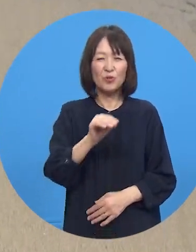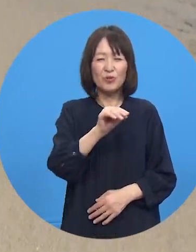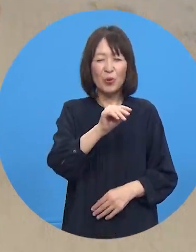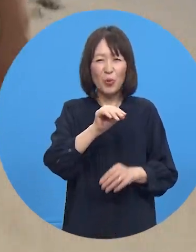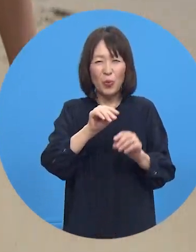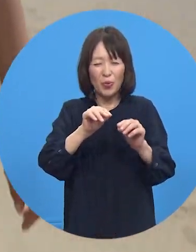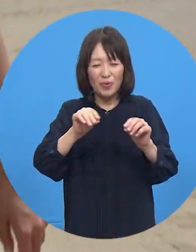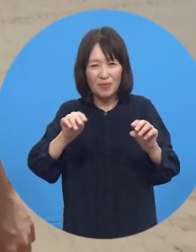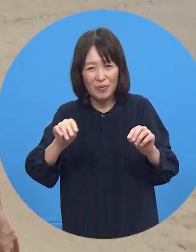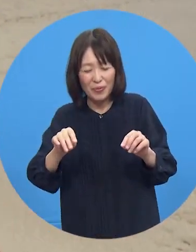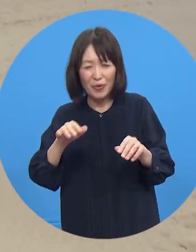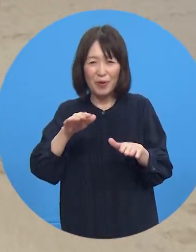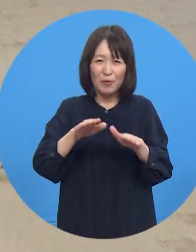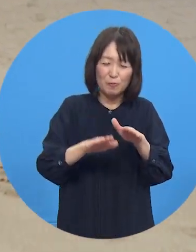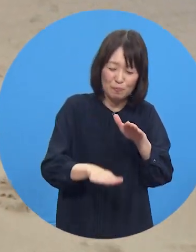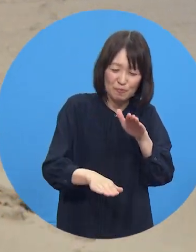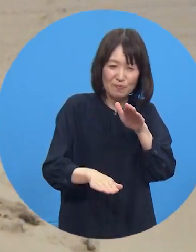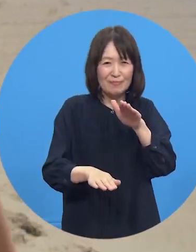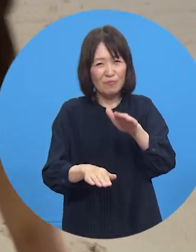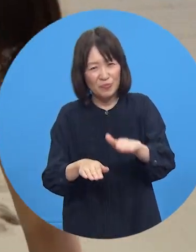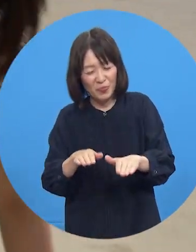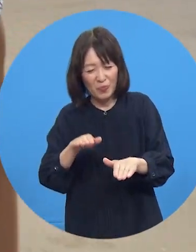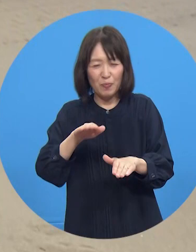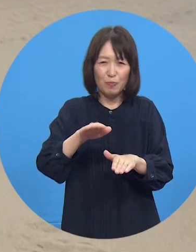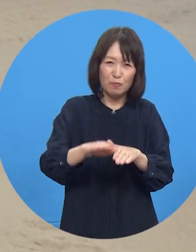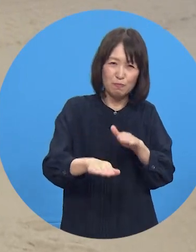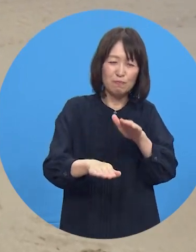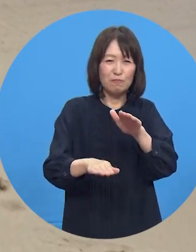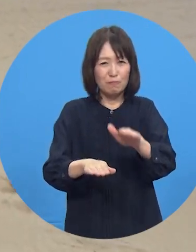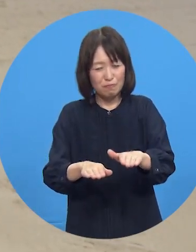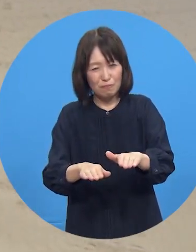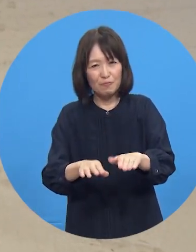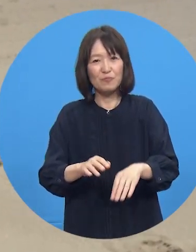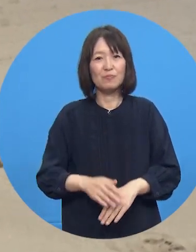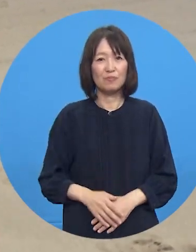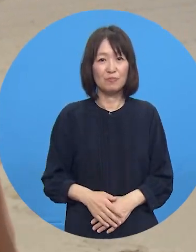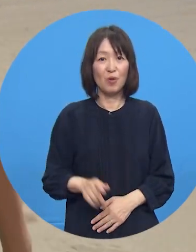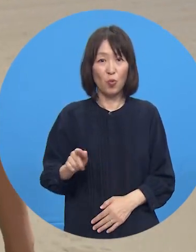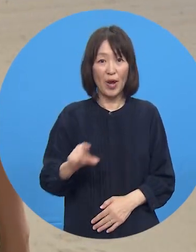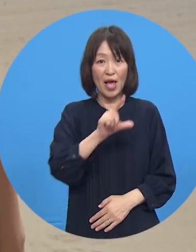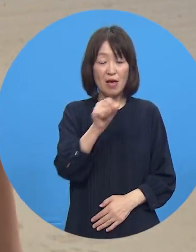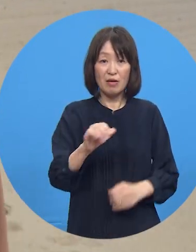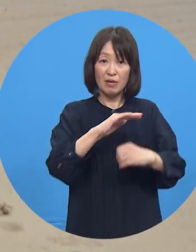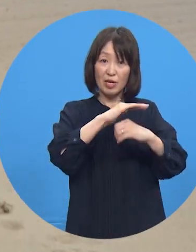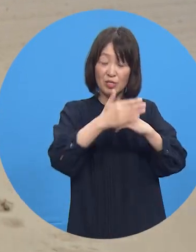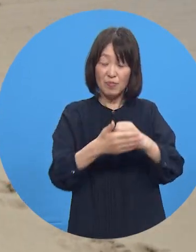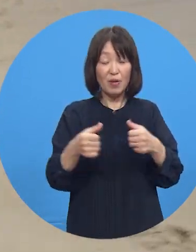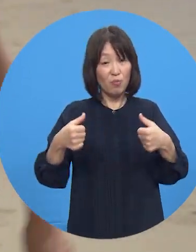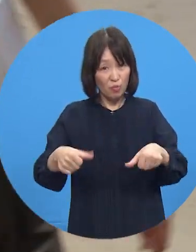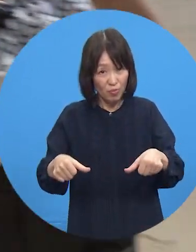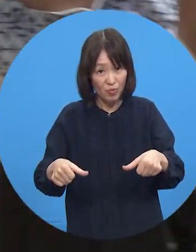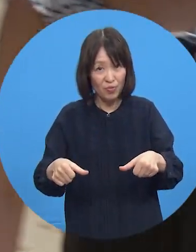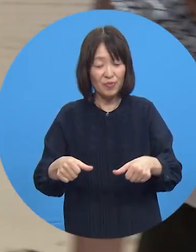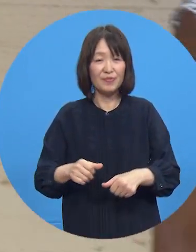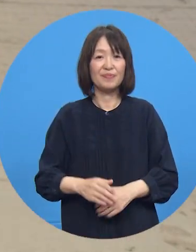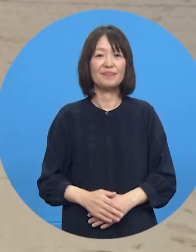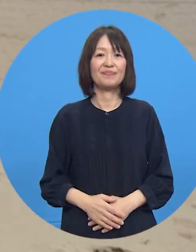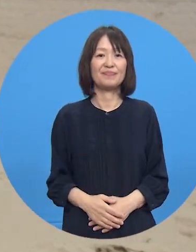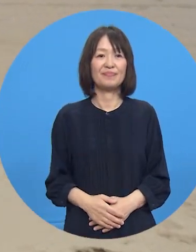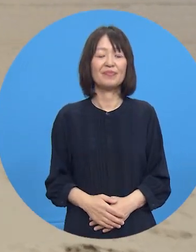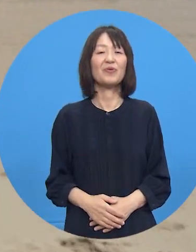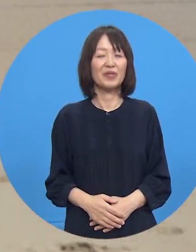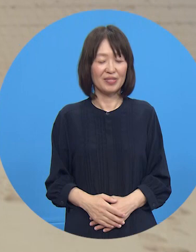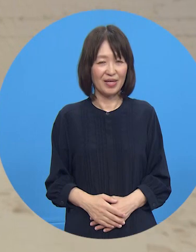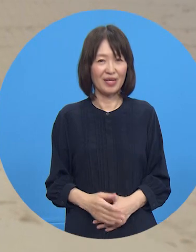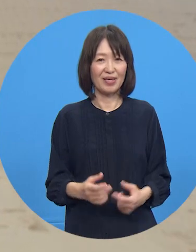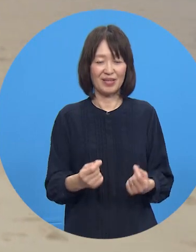砂がサラサラして足元が埋まりますね。これが月面ですかね？ そ